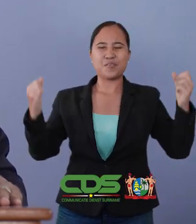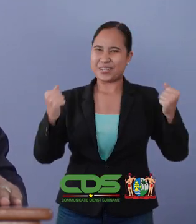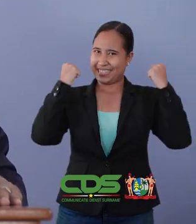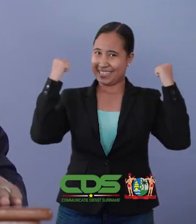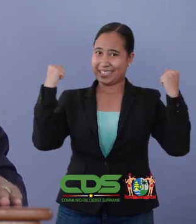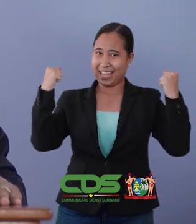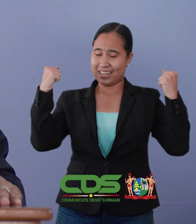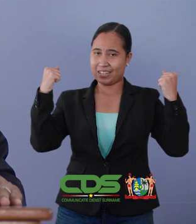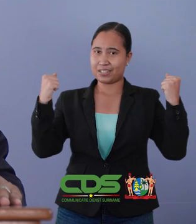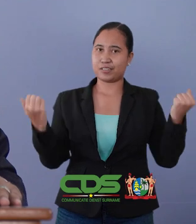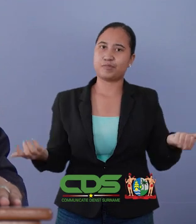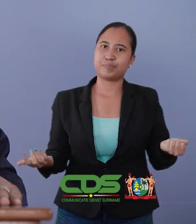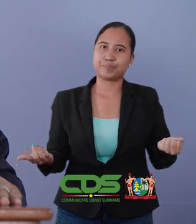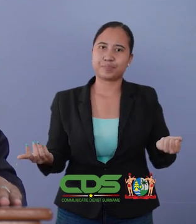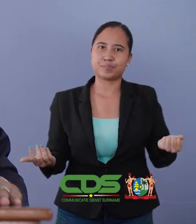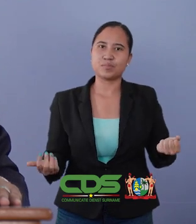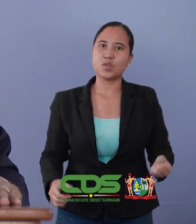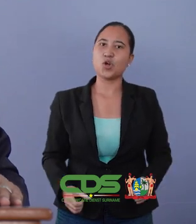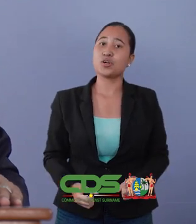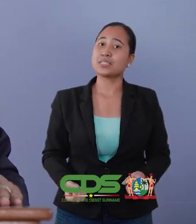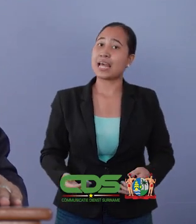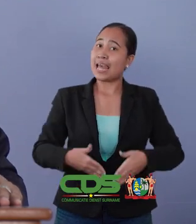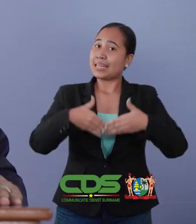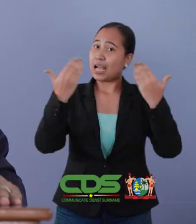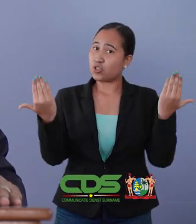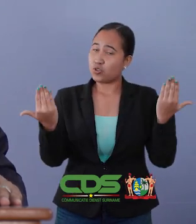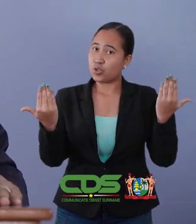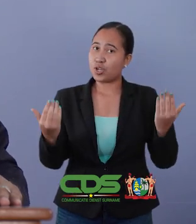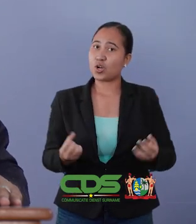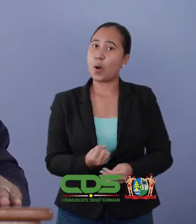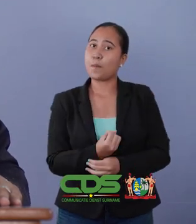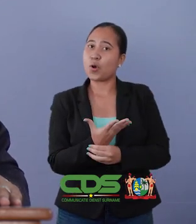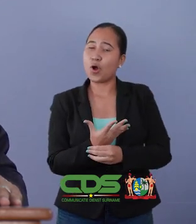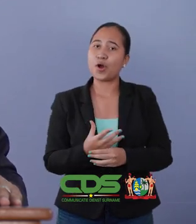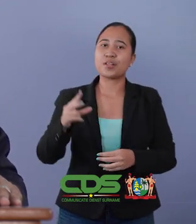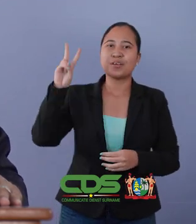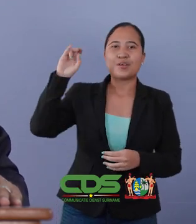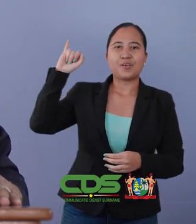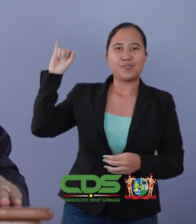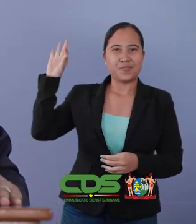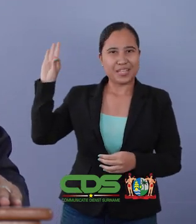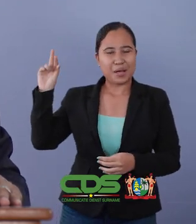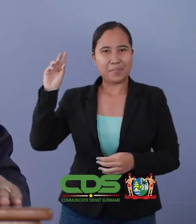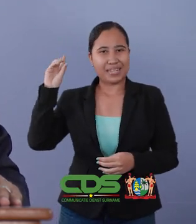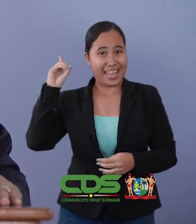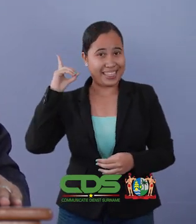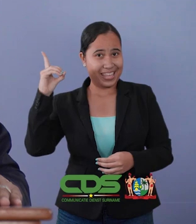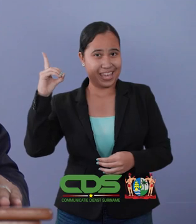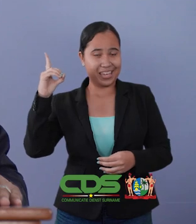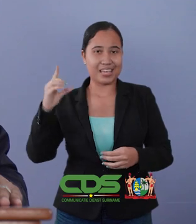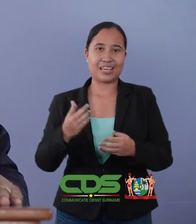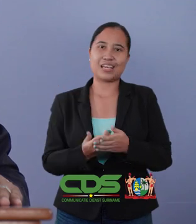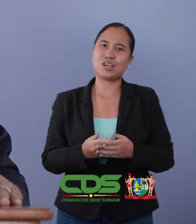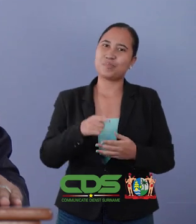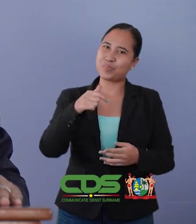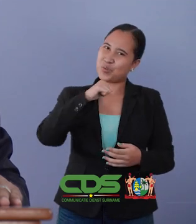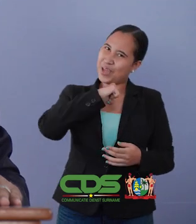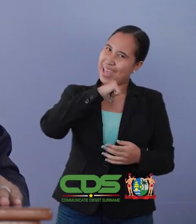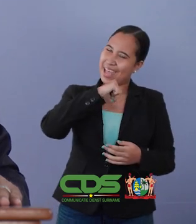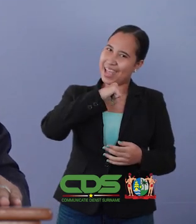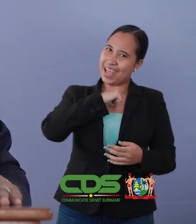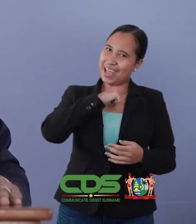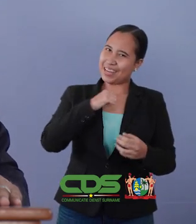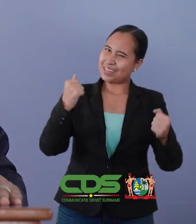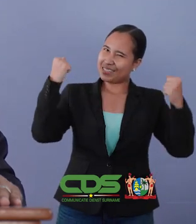weerstand. De zon is onze natuurlijke bron van vitamine D. U versterkt uw eigen